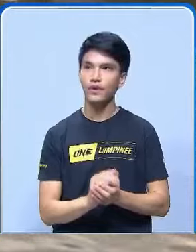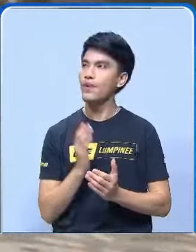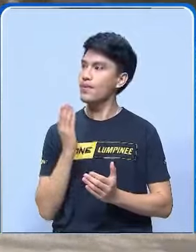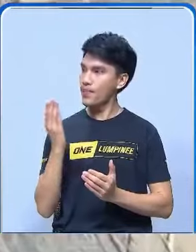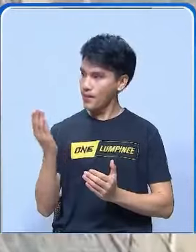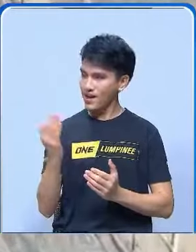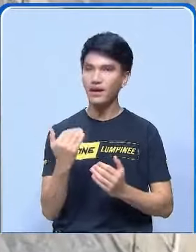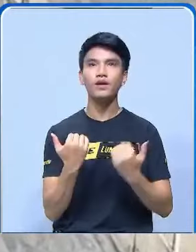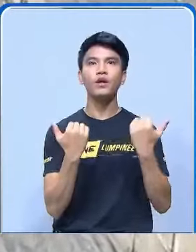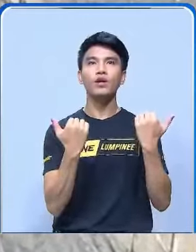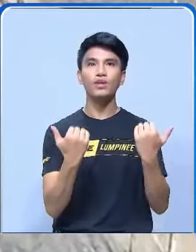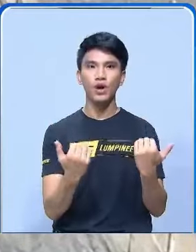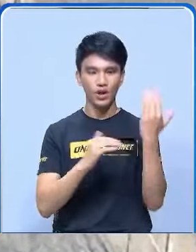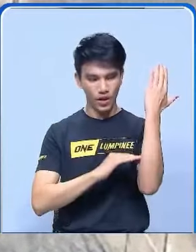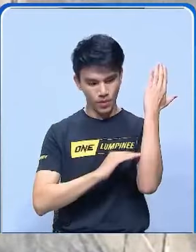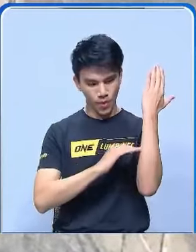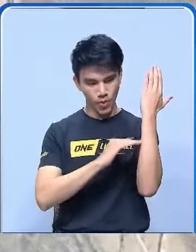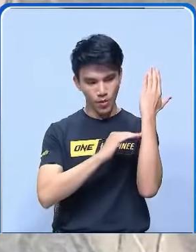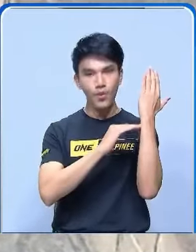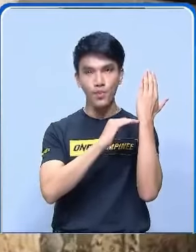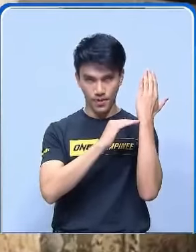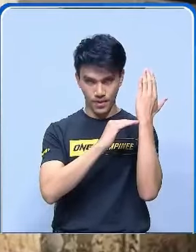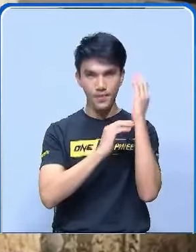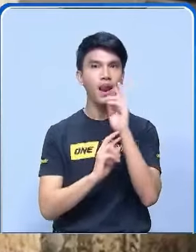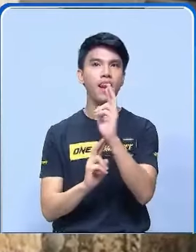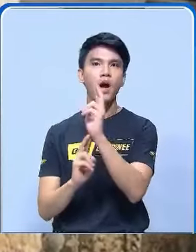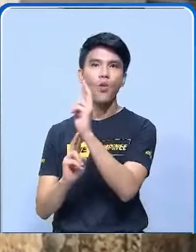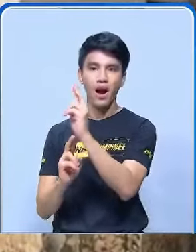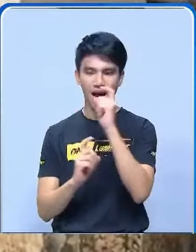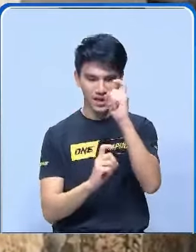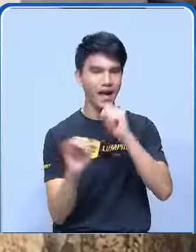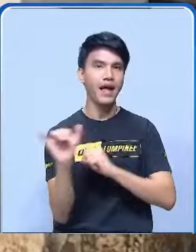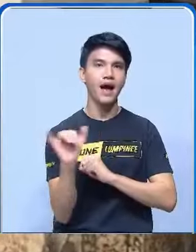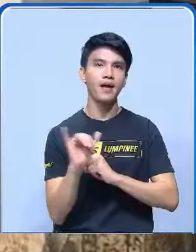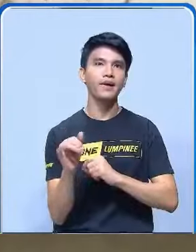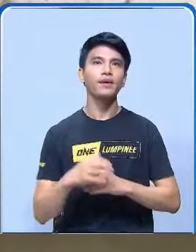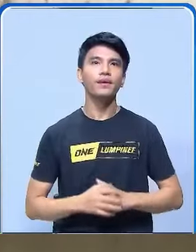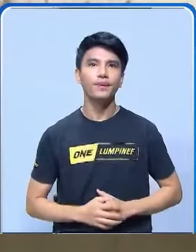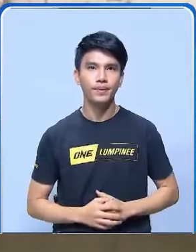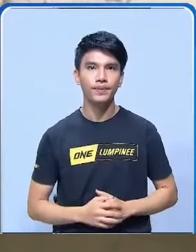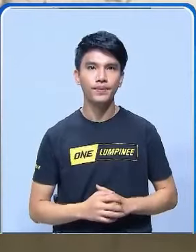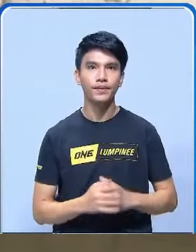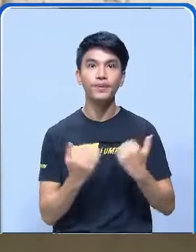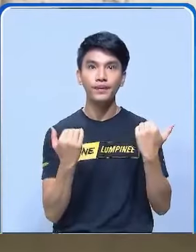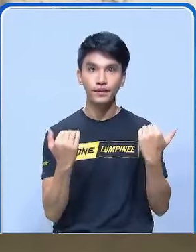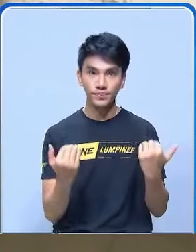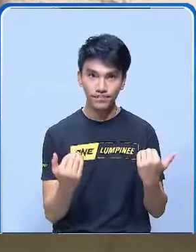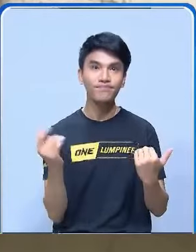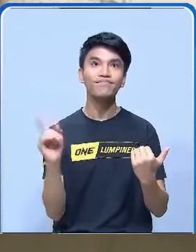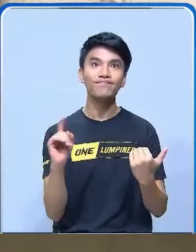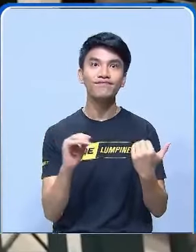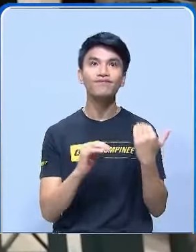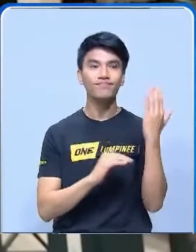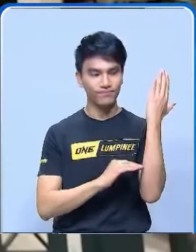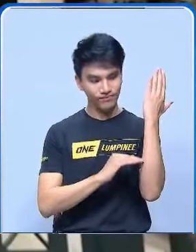ว่ามาตรวัดน้ำขยับสูงขึ้นค่ะแต่ว่ายังอยู่ในจุดเฝ้าระวังยังไม่ถึงจุดวิกฤตเหมือนกัน ขณะที่แนวริมเขื่อนแม่น้ำเจ้าพระยาสูงกว่าระ